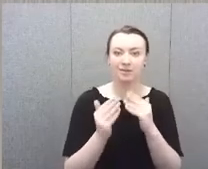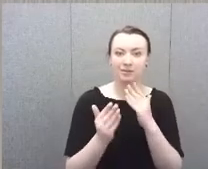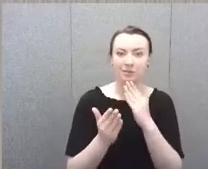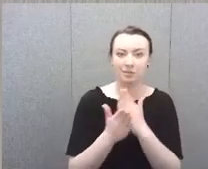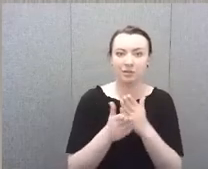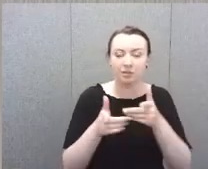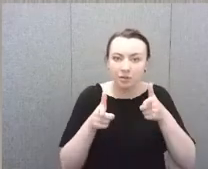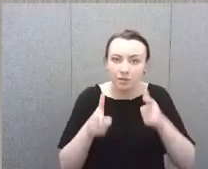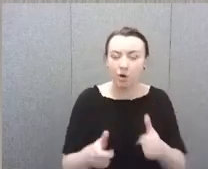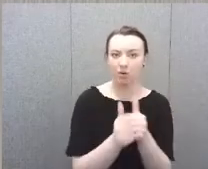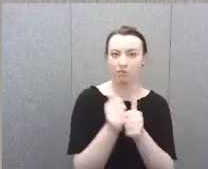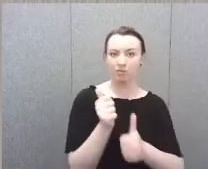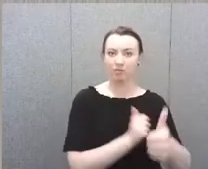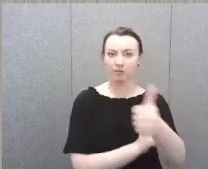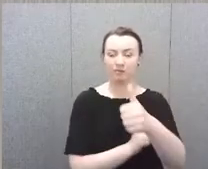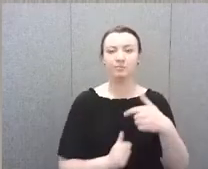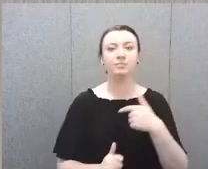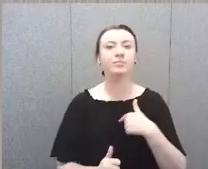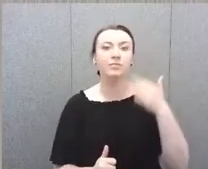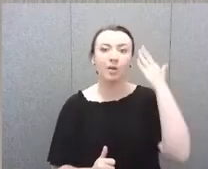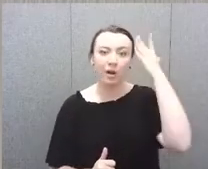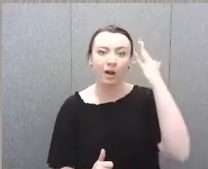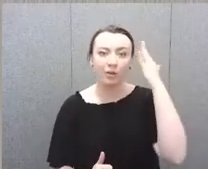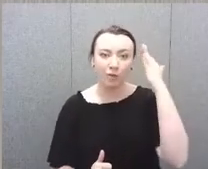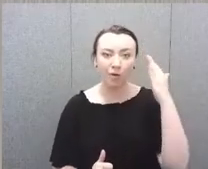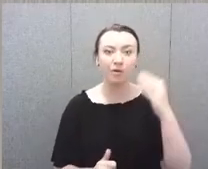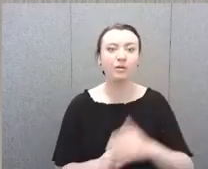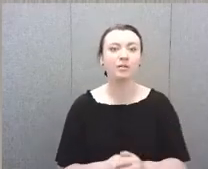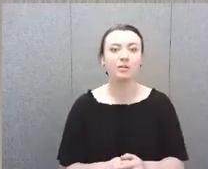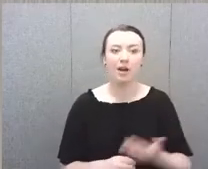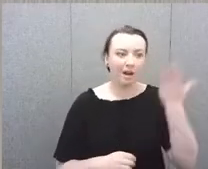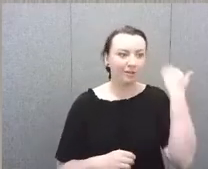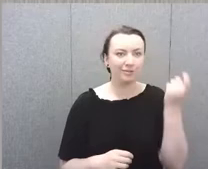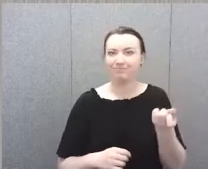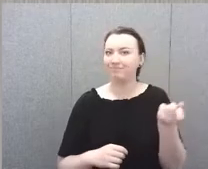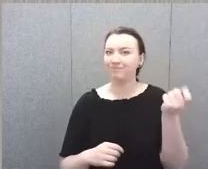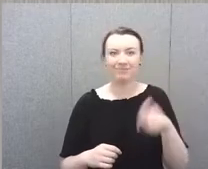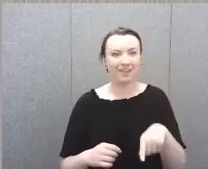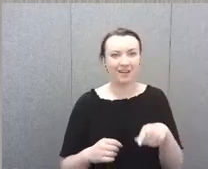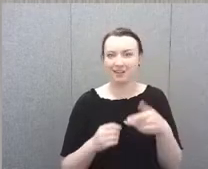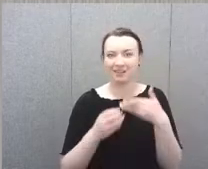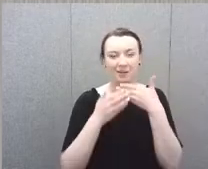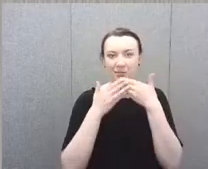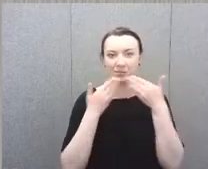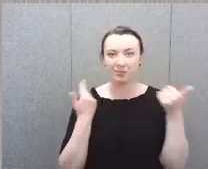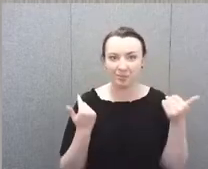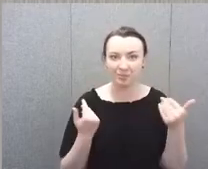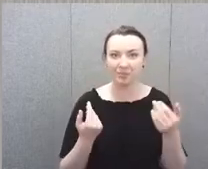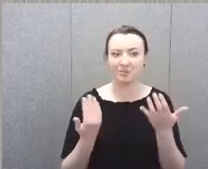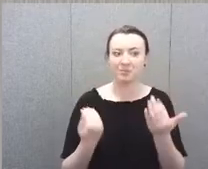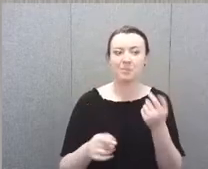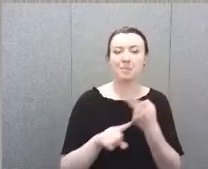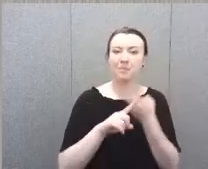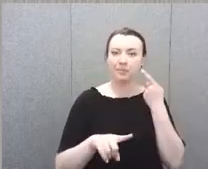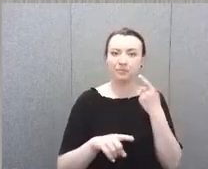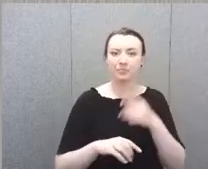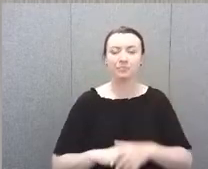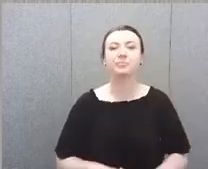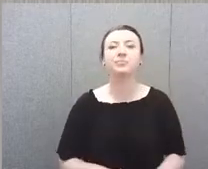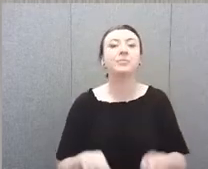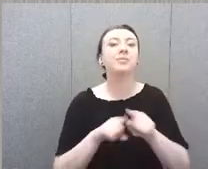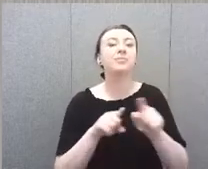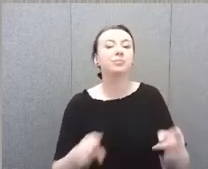равенство и вопросы женщин находятся в приоритете в нашей политике. Повестки. И мы еще никогда не имели